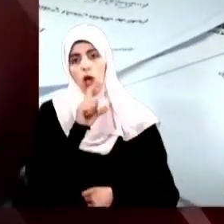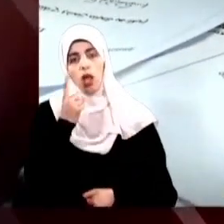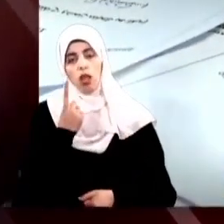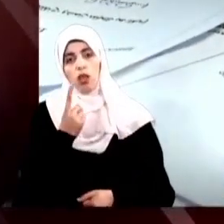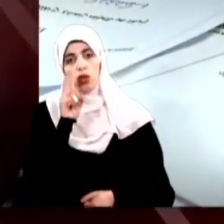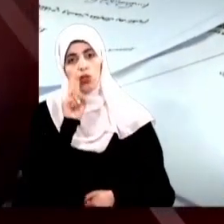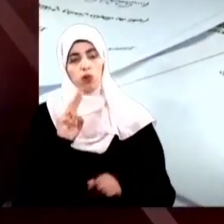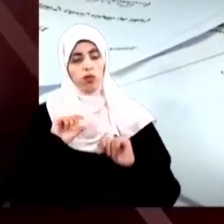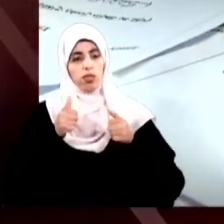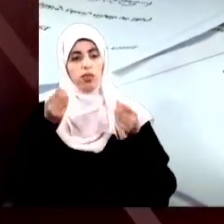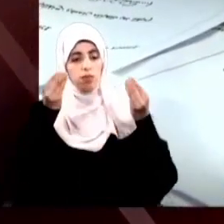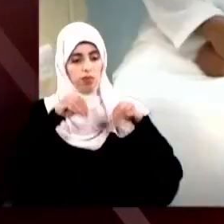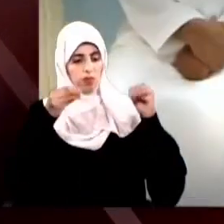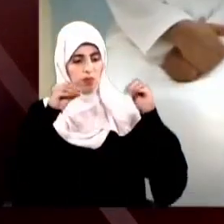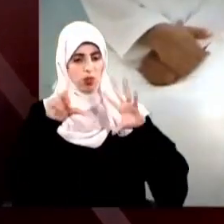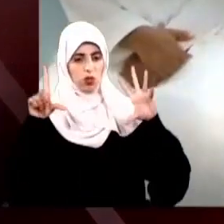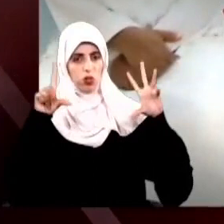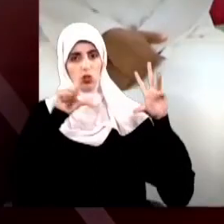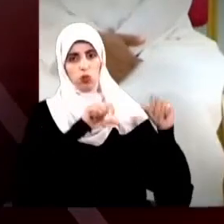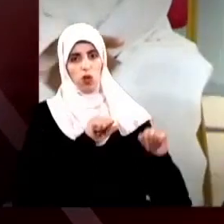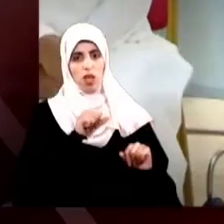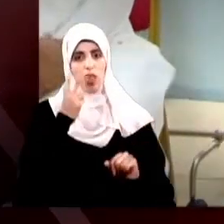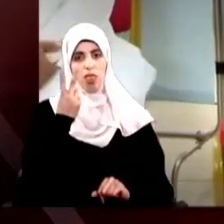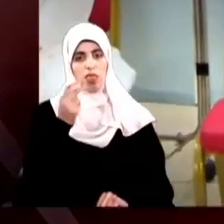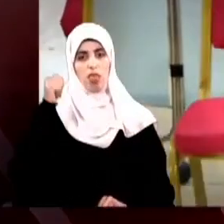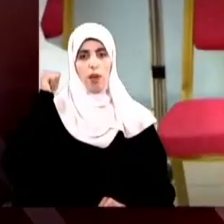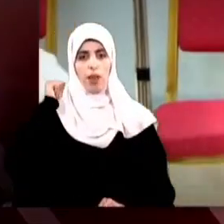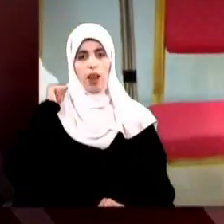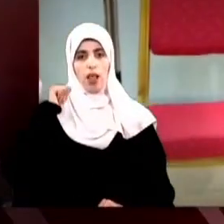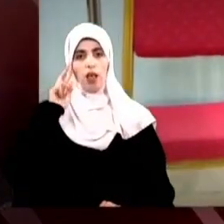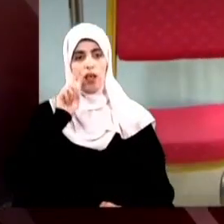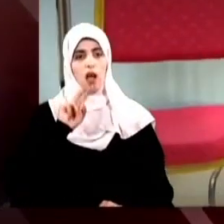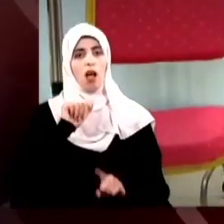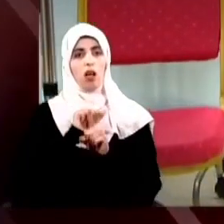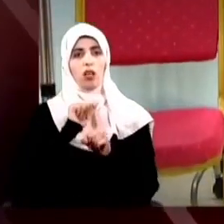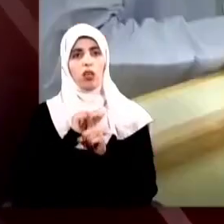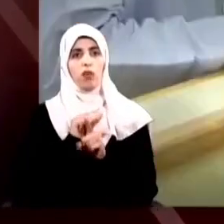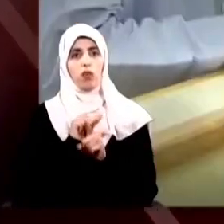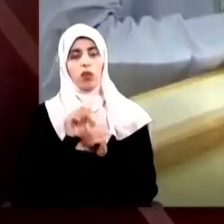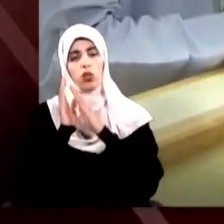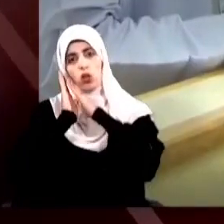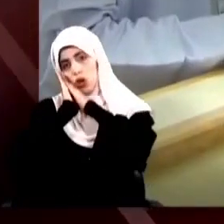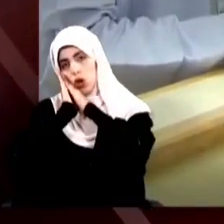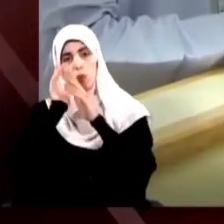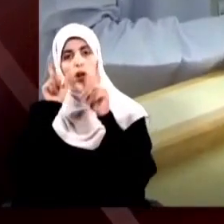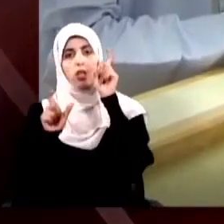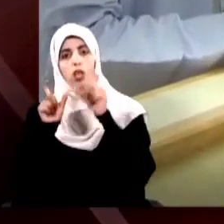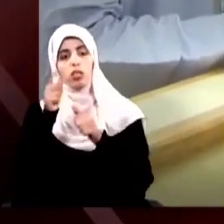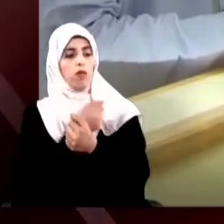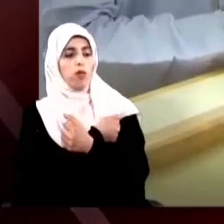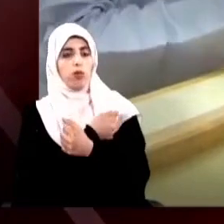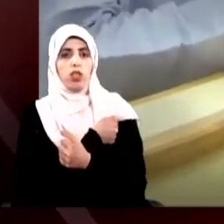لاحظنا زيادة بسيطة خلال الأسبوعين الماضيات في خاصة في تنويم المرضى المنومين.